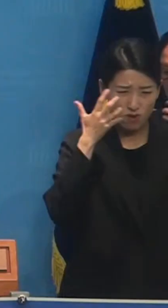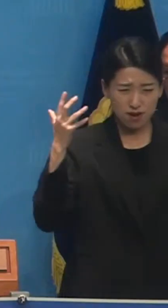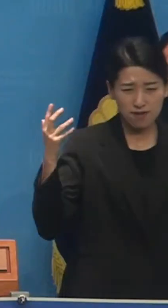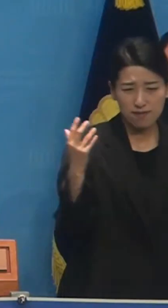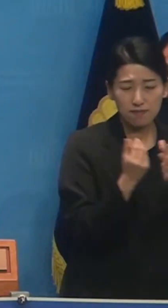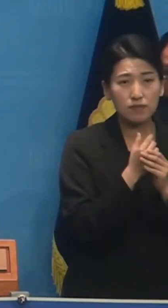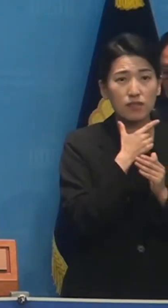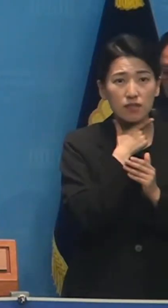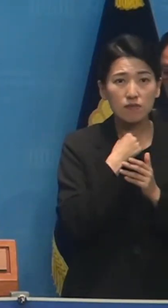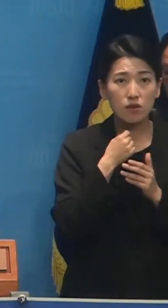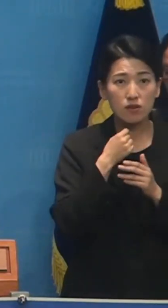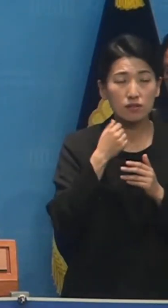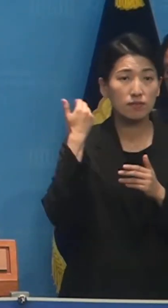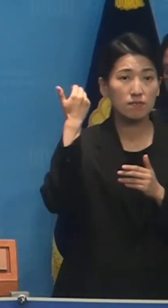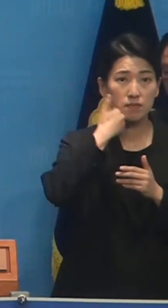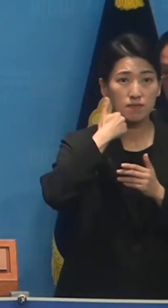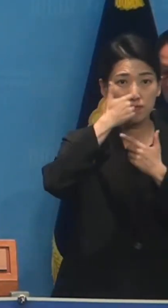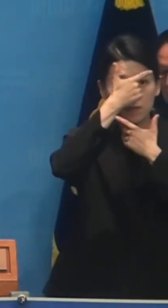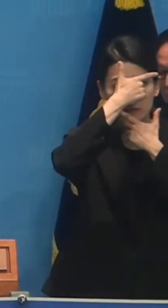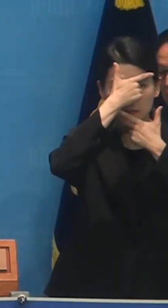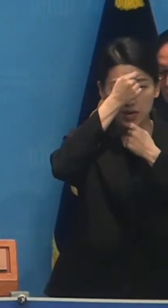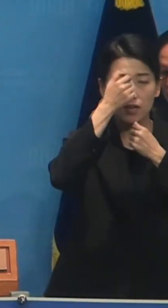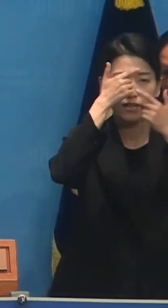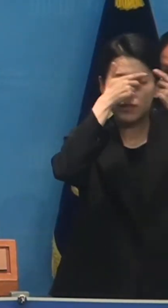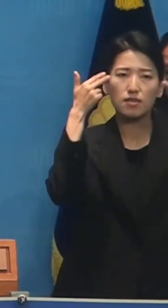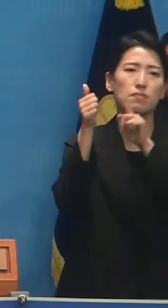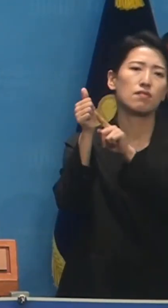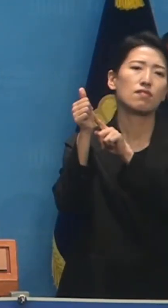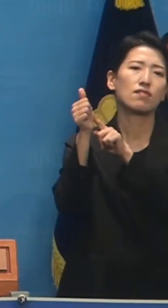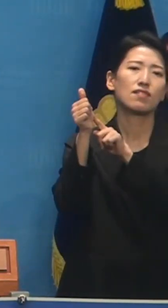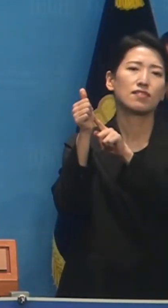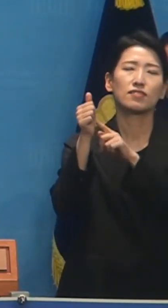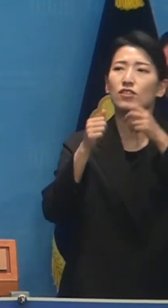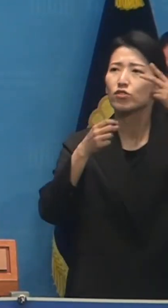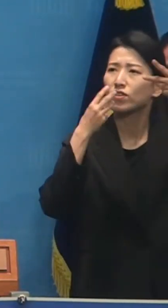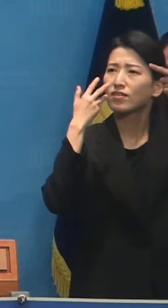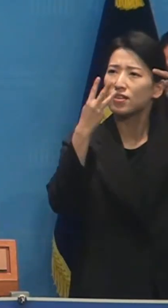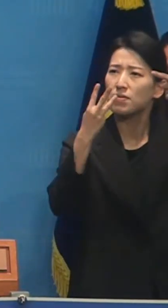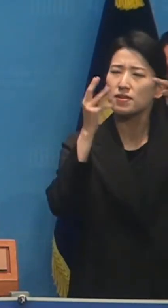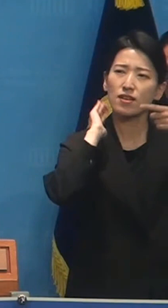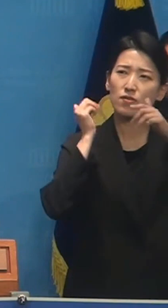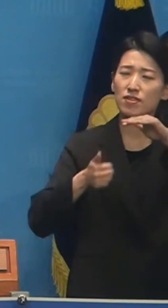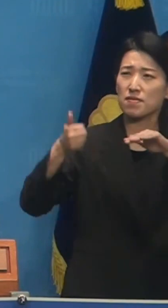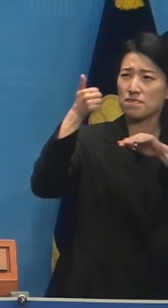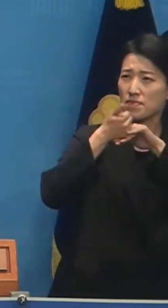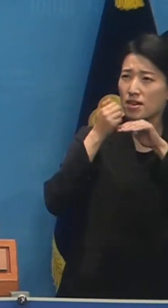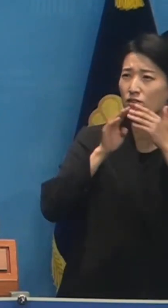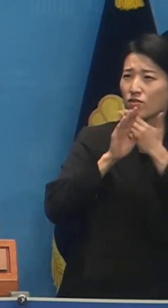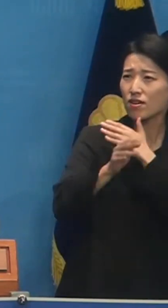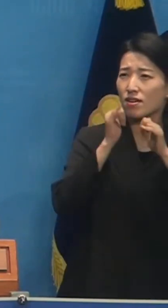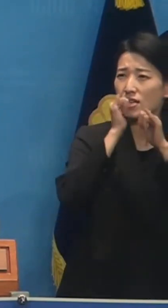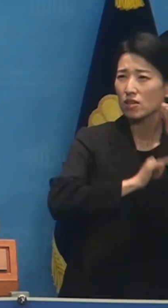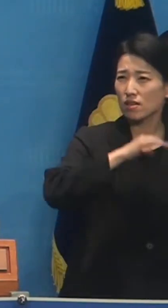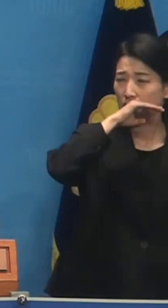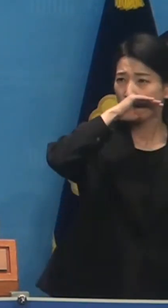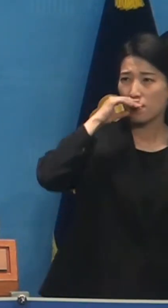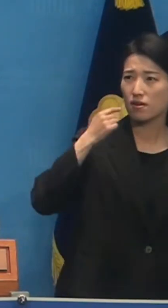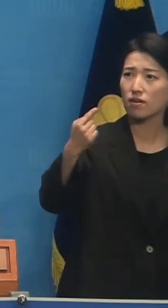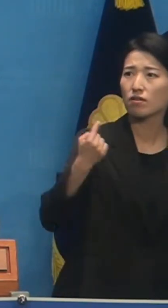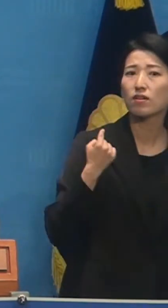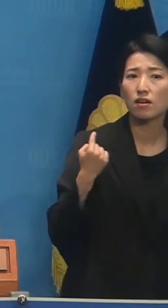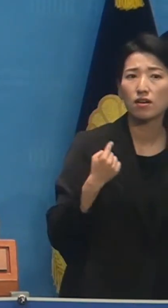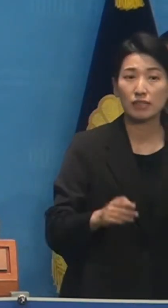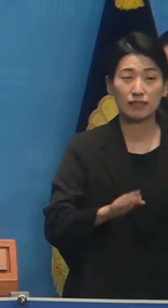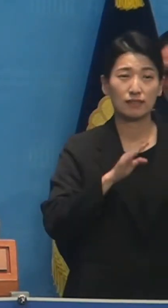굳게 믿는다. 6월 3일 이재명 후보의 당선으로 역사가 바로선 나라, 진짜 대한민국을 만들기